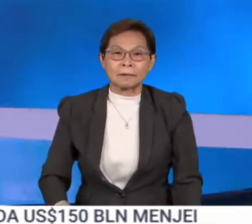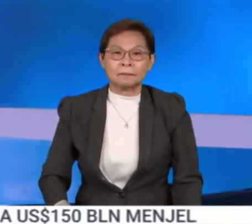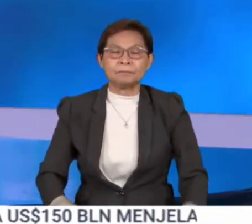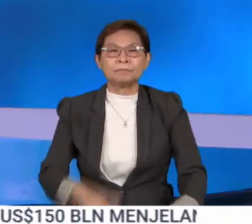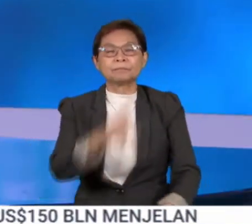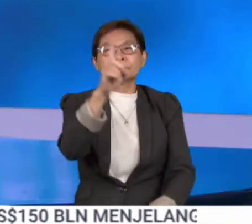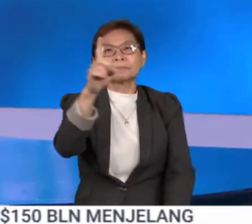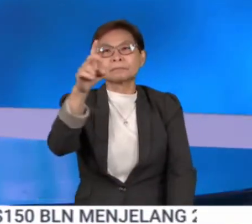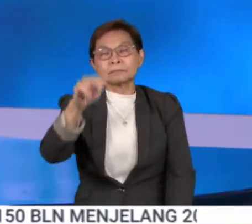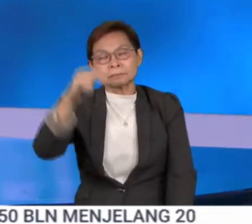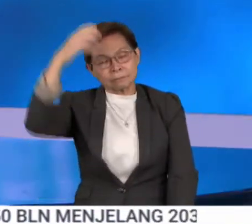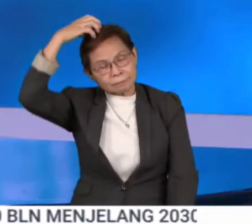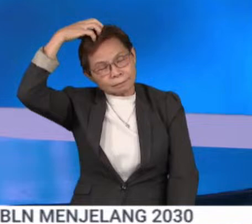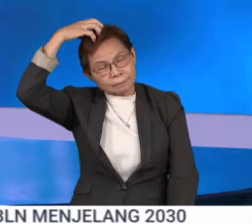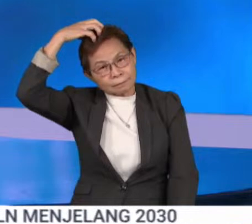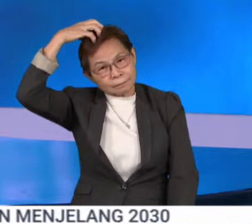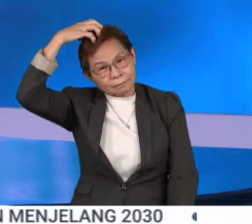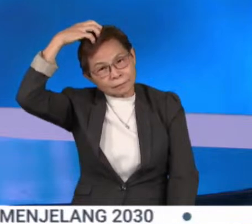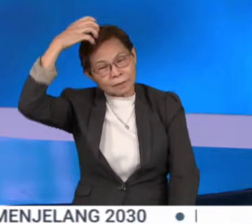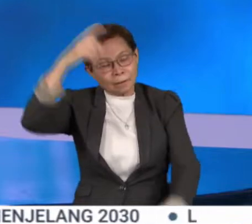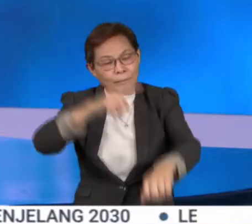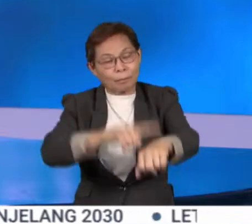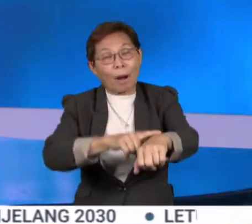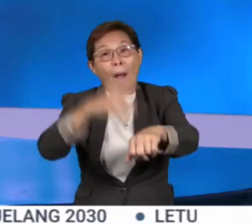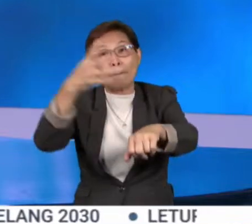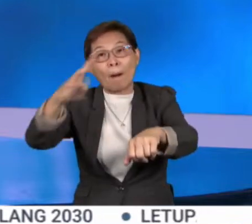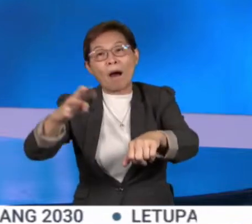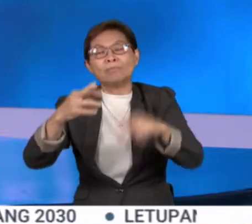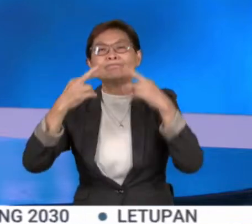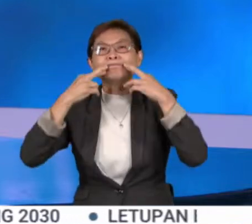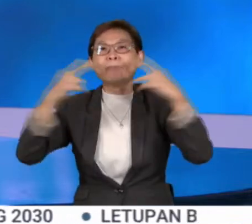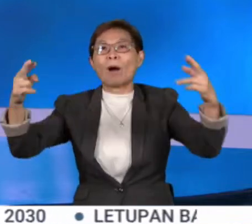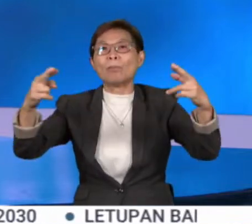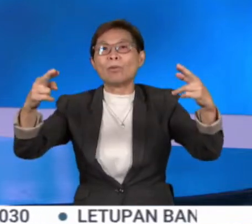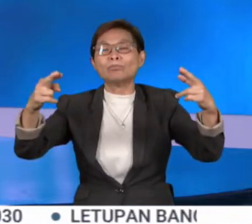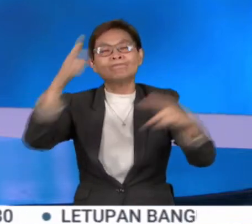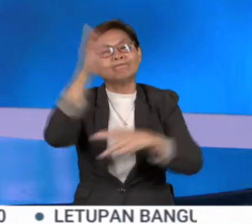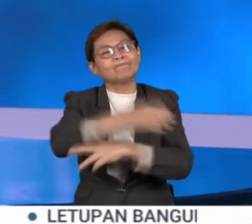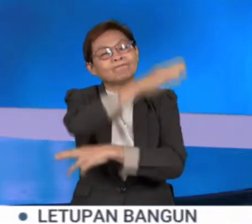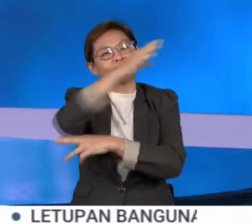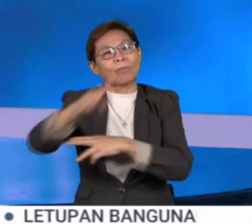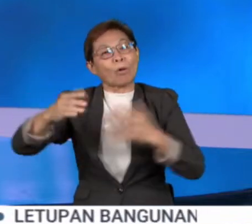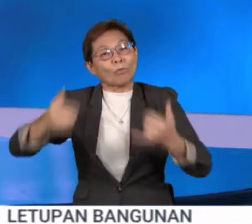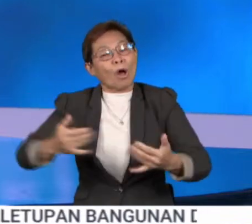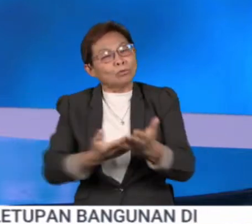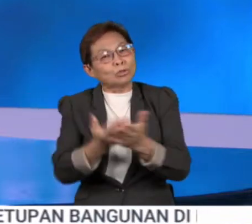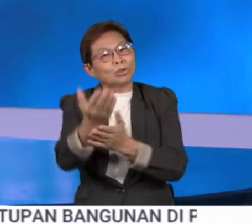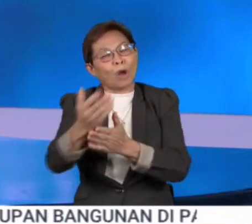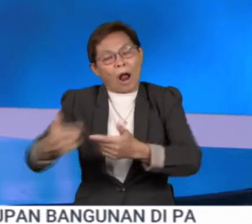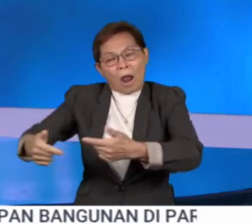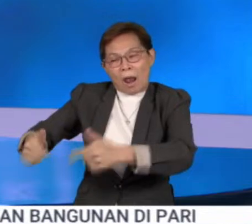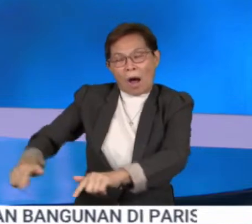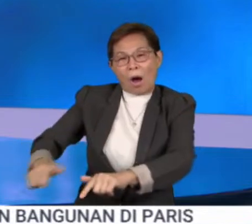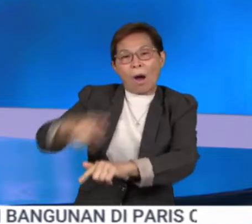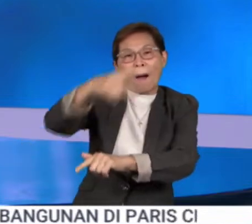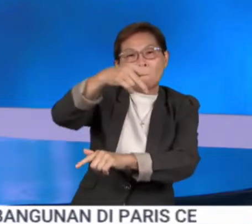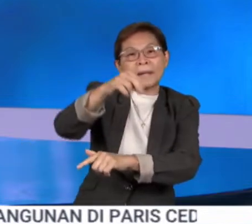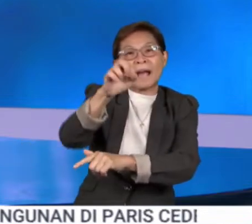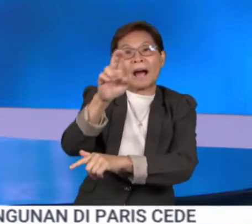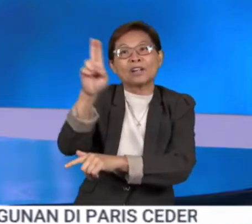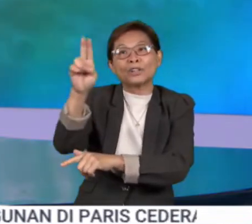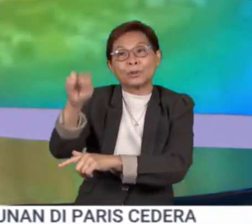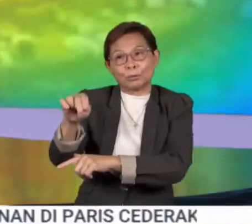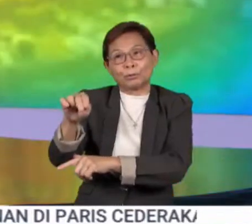Dewan Undangan Negeri Dun Selangor bagi penggal ke-14 secara rasminya dibubarkan hari ini sekaligus membuka laluan kepada pilihan raya